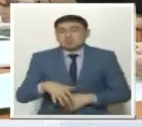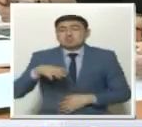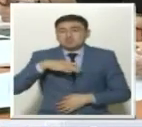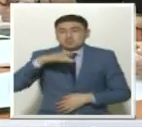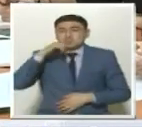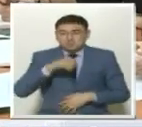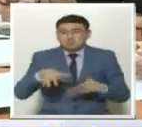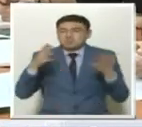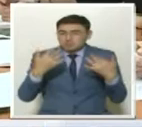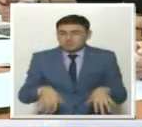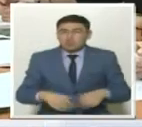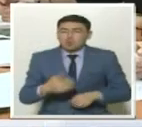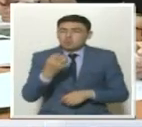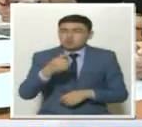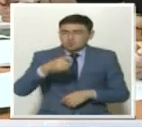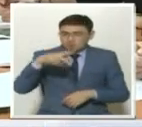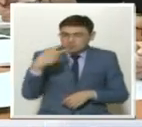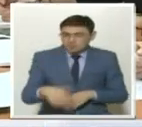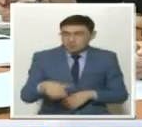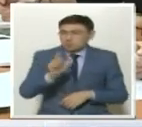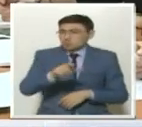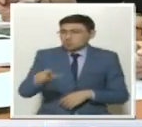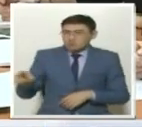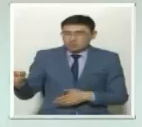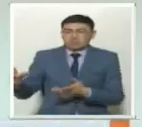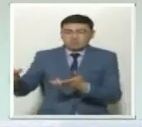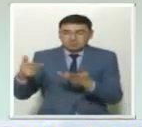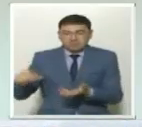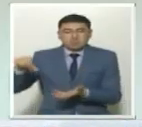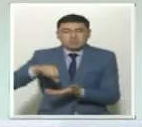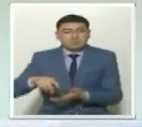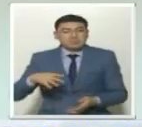биыл өңірге 130 дәрігер шақырылған.